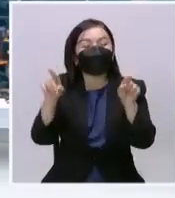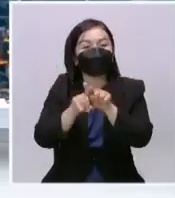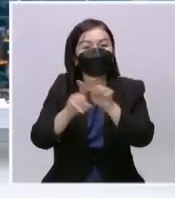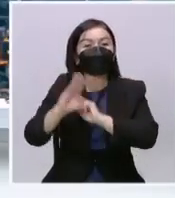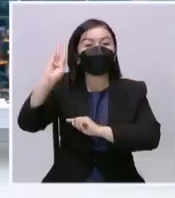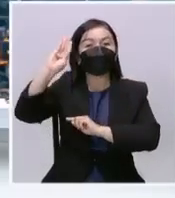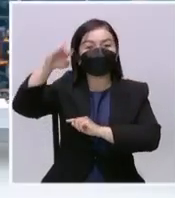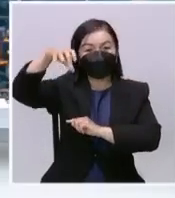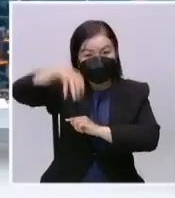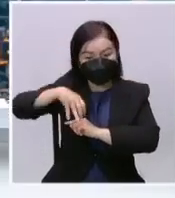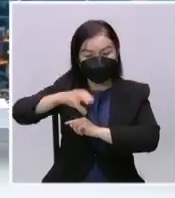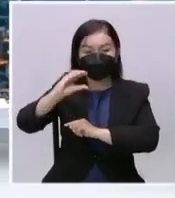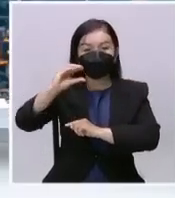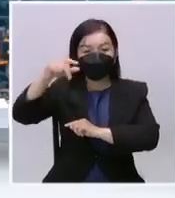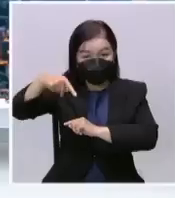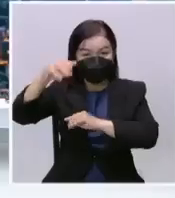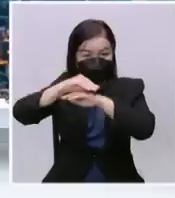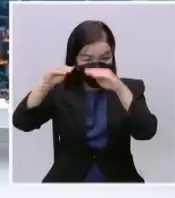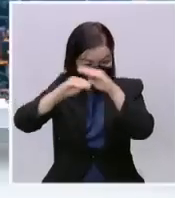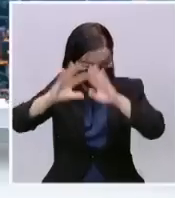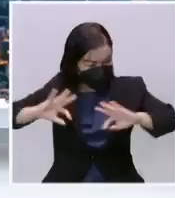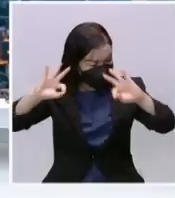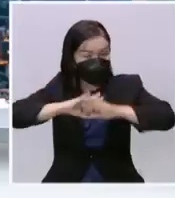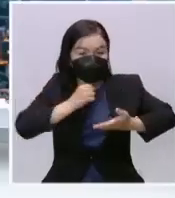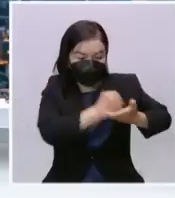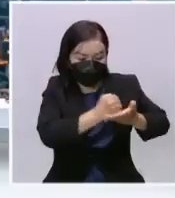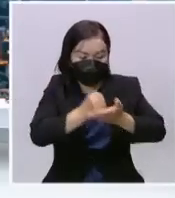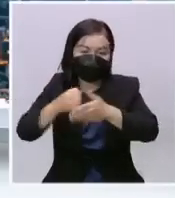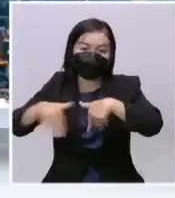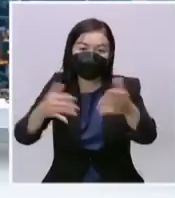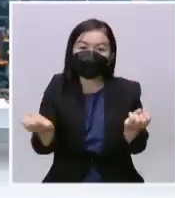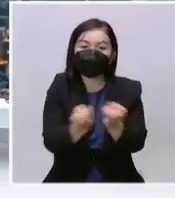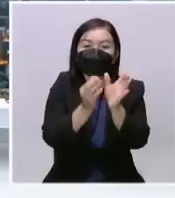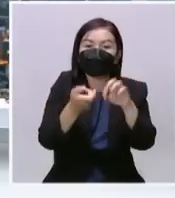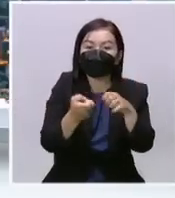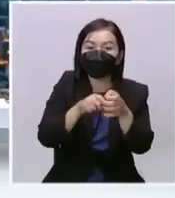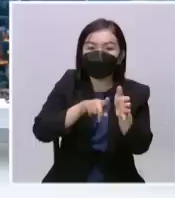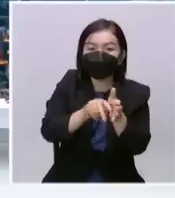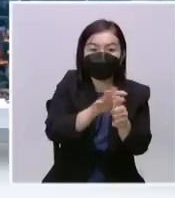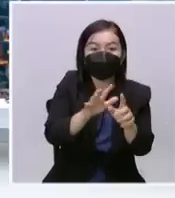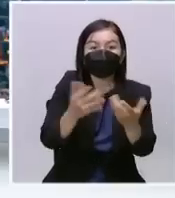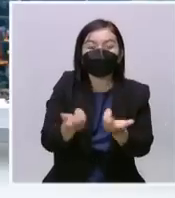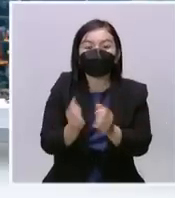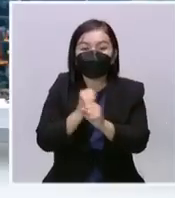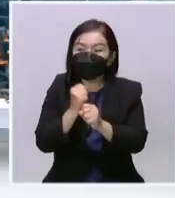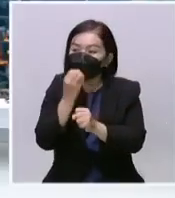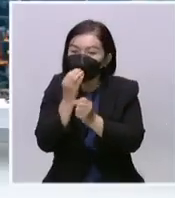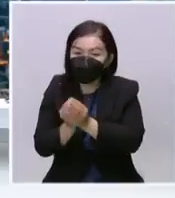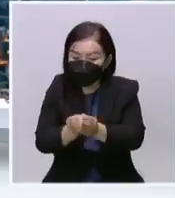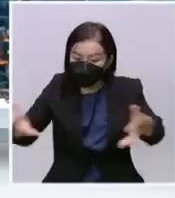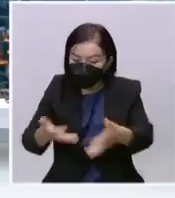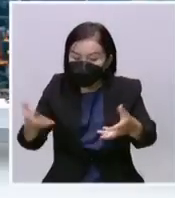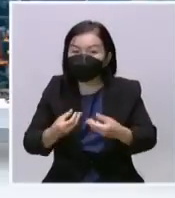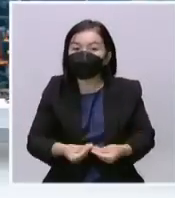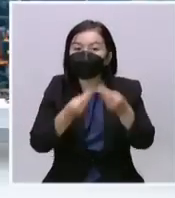ดนี้ดำเนินการ2โครงการสำคัญนะครับเพื่อช่วยเหลือประชาชนในยามยากโครงการแรกมีชื่อว่าครัวปันอิ่มจะเป็นการแจกอาห